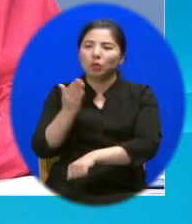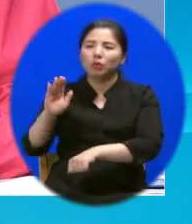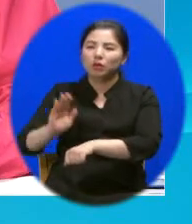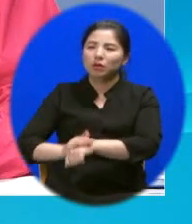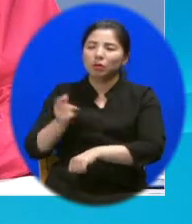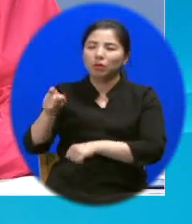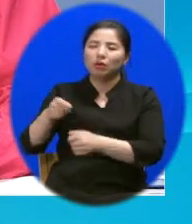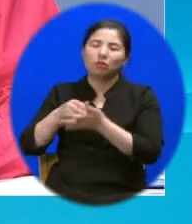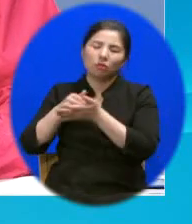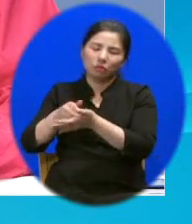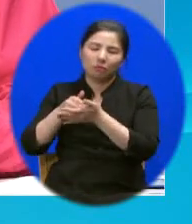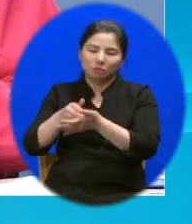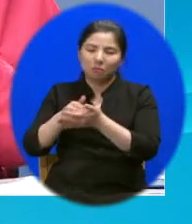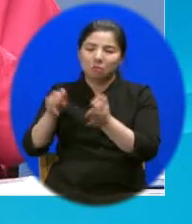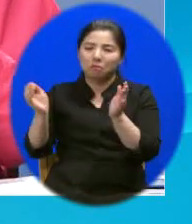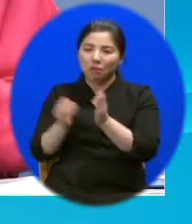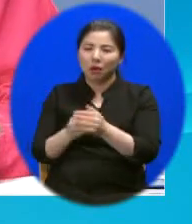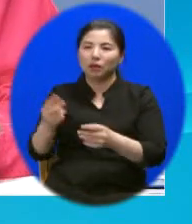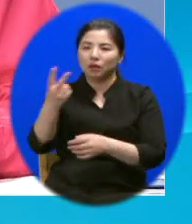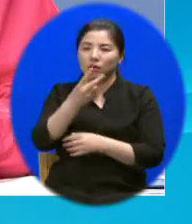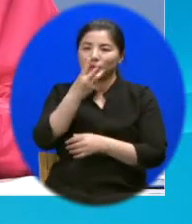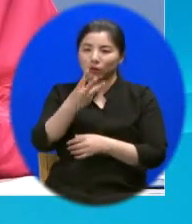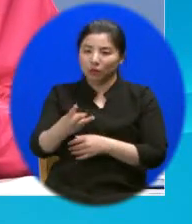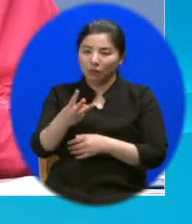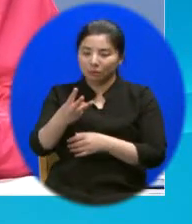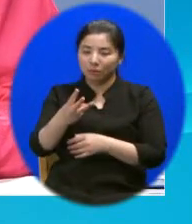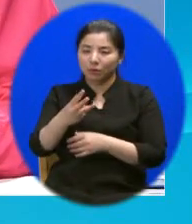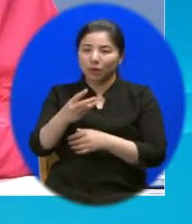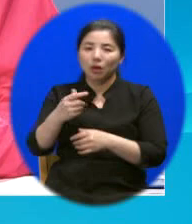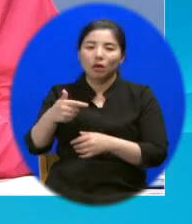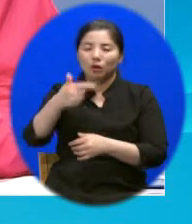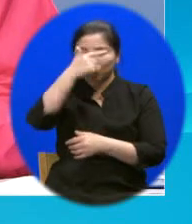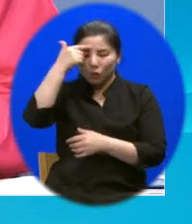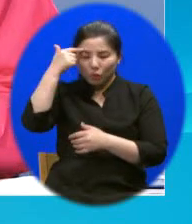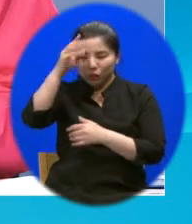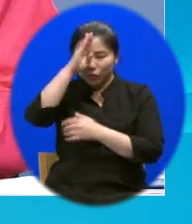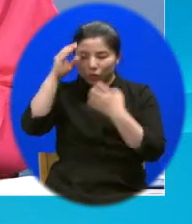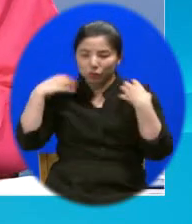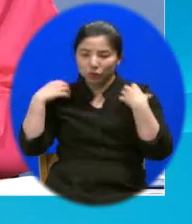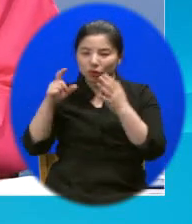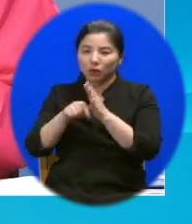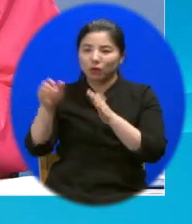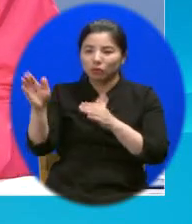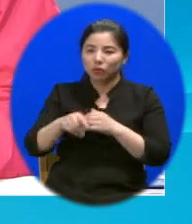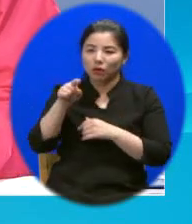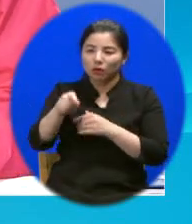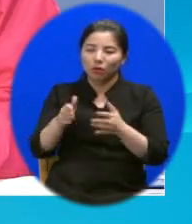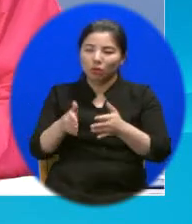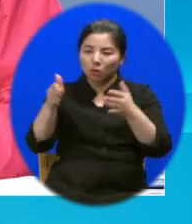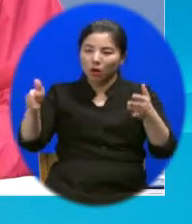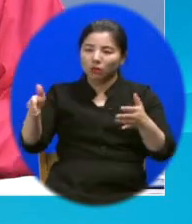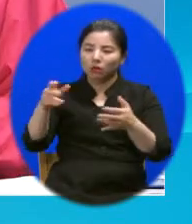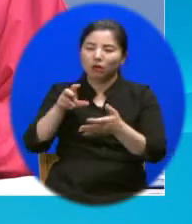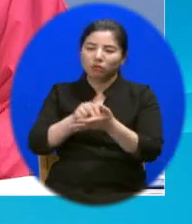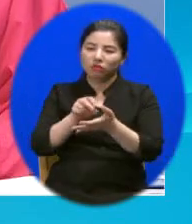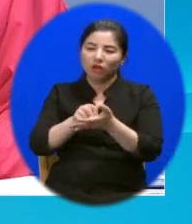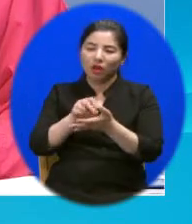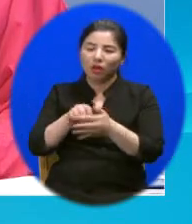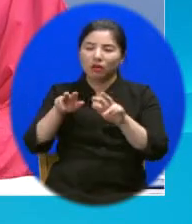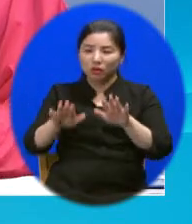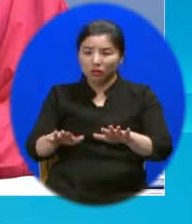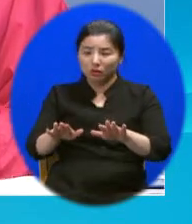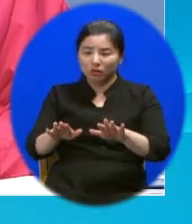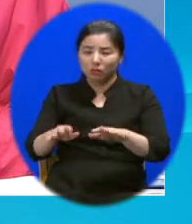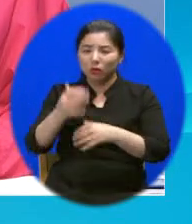끊임없이 요구로 하고 2003년도 어루 노무현 정권 때부터 문제가 됐던 이와 같은 확장 권을 왜 이제 와서